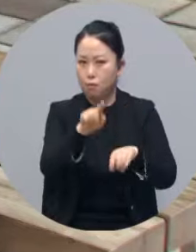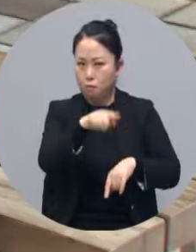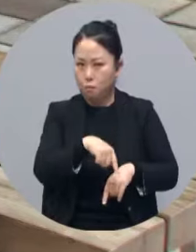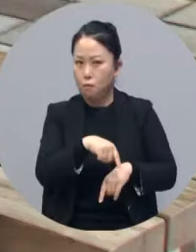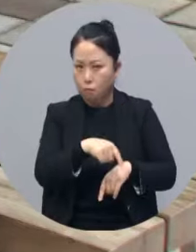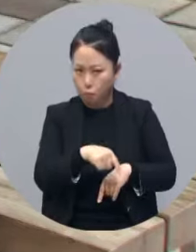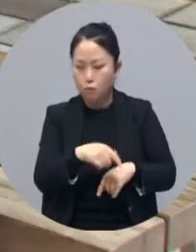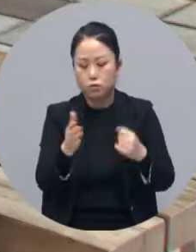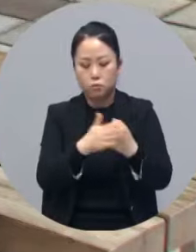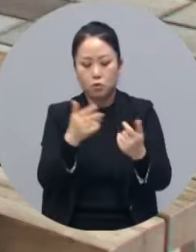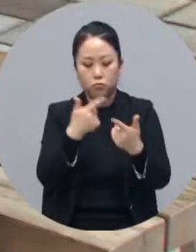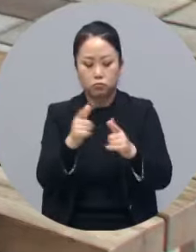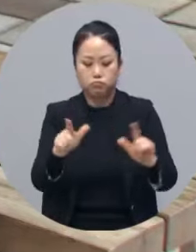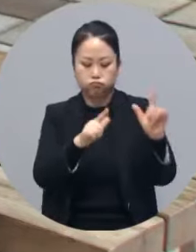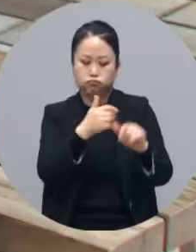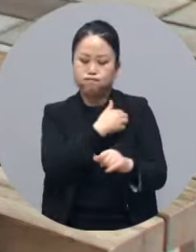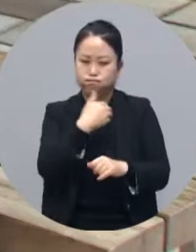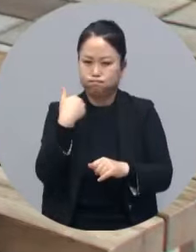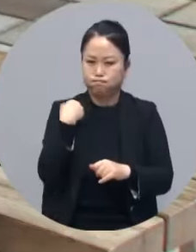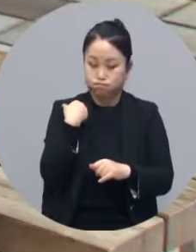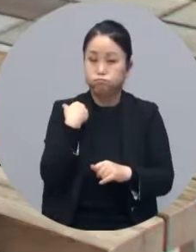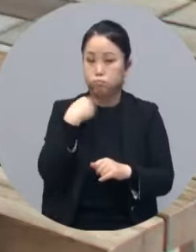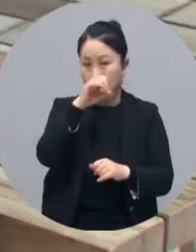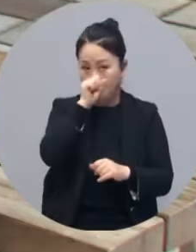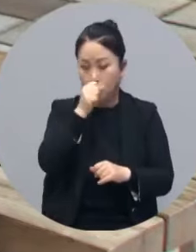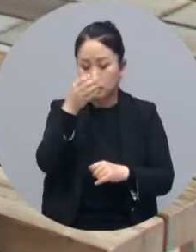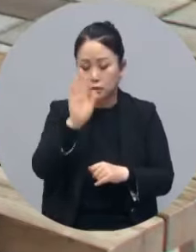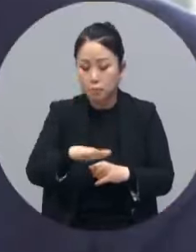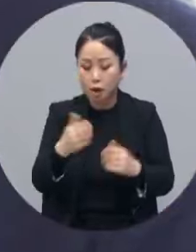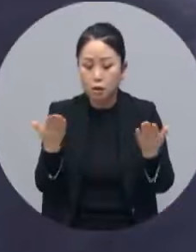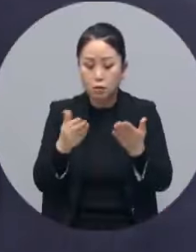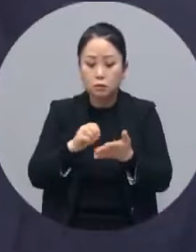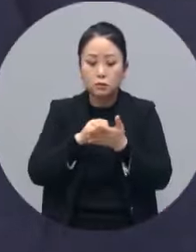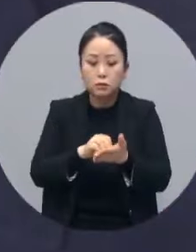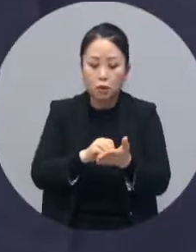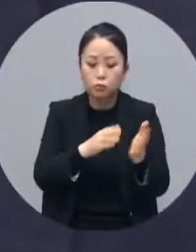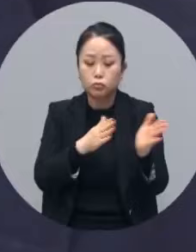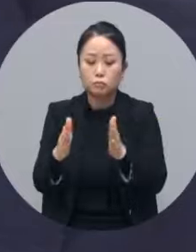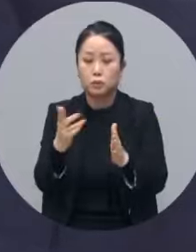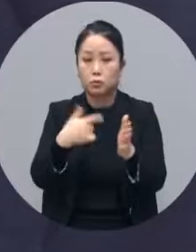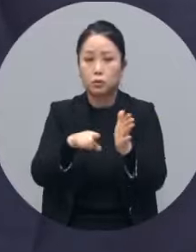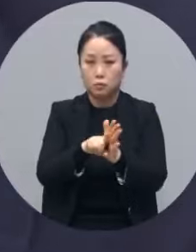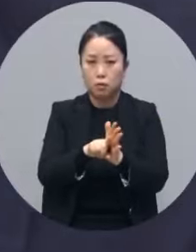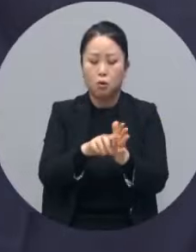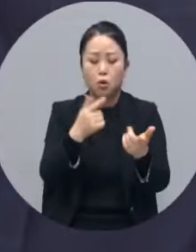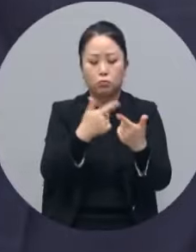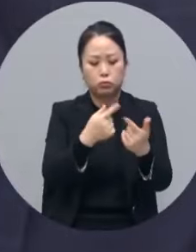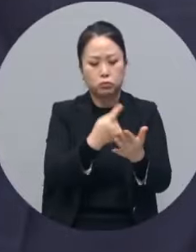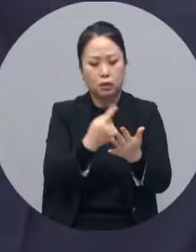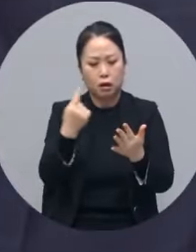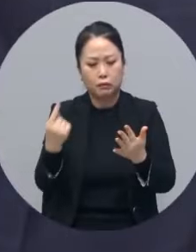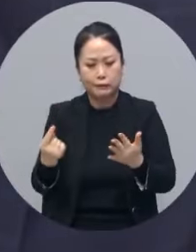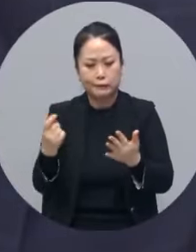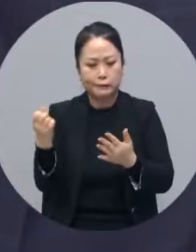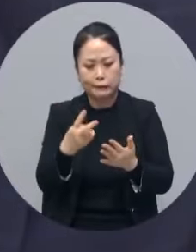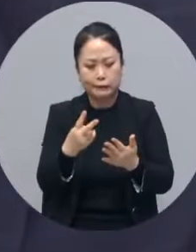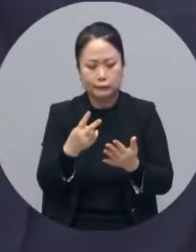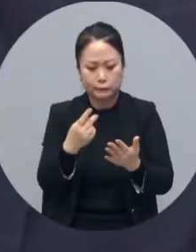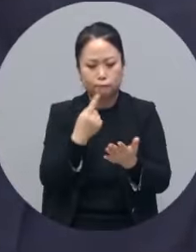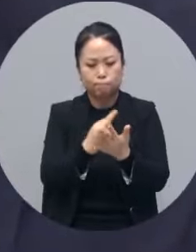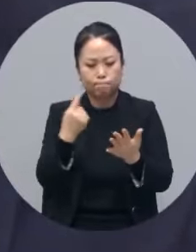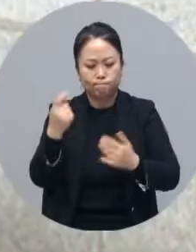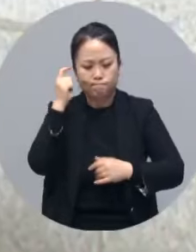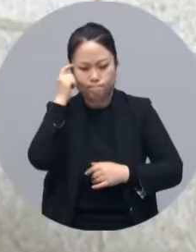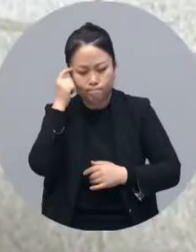부산에서의 삶의 만족도는 높았습니다. 하지만 이제 취업을 준비하며 부산을 다시 떠나는 것도 고려하고 있습니다.